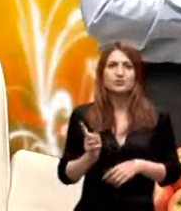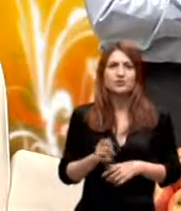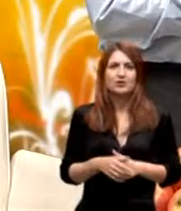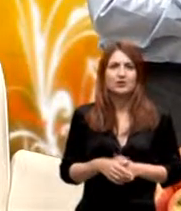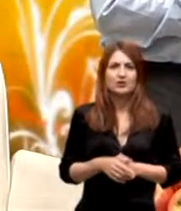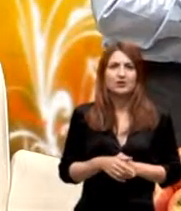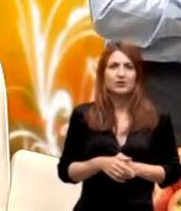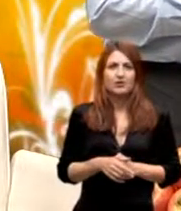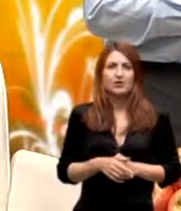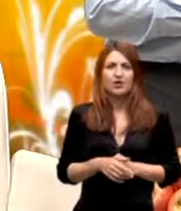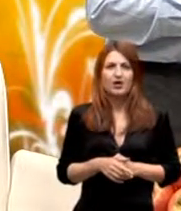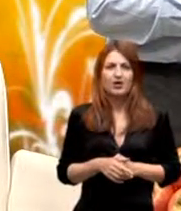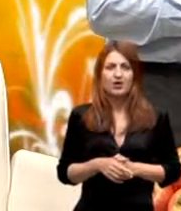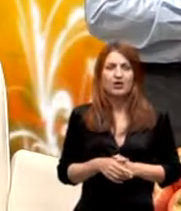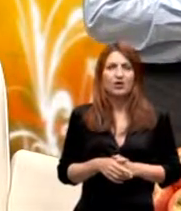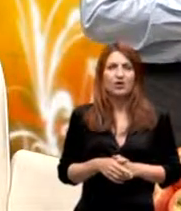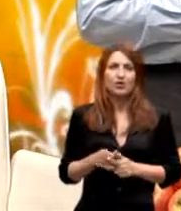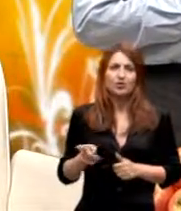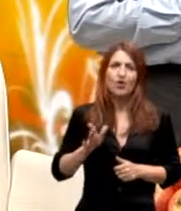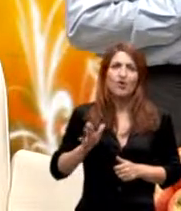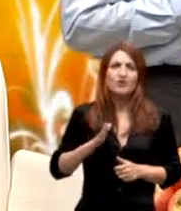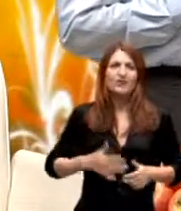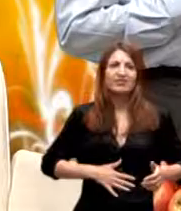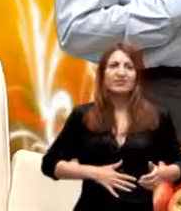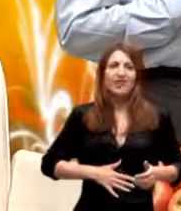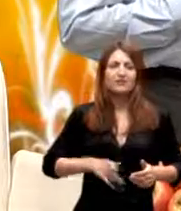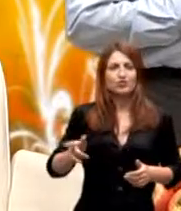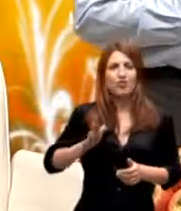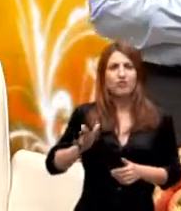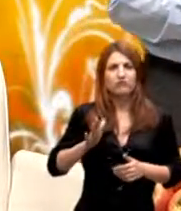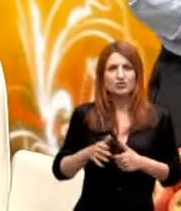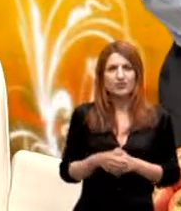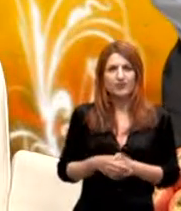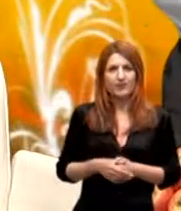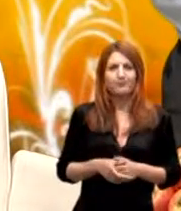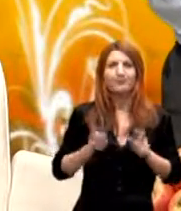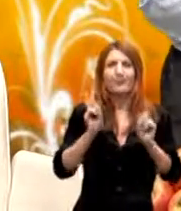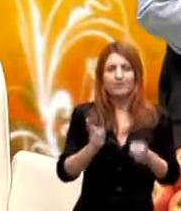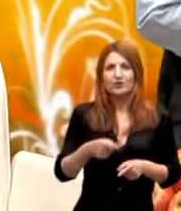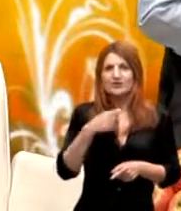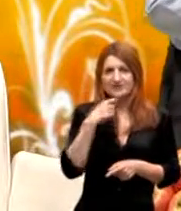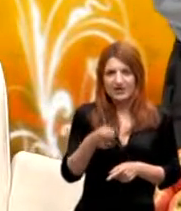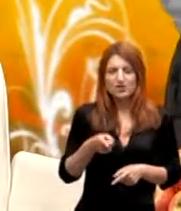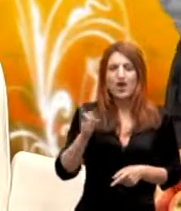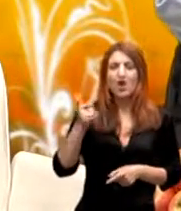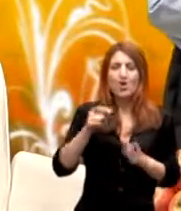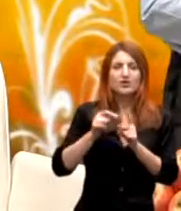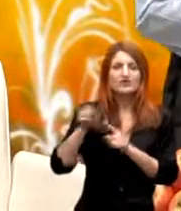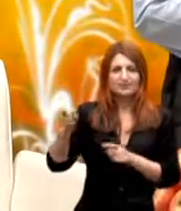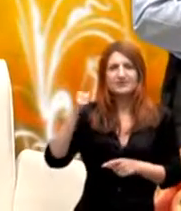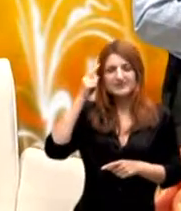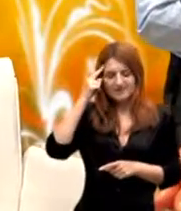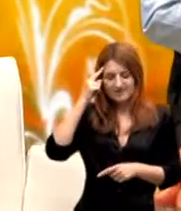tip. Da, on ima to. To je opasno u trbuhu. To treba sada reći našim gledateljima. Josip to zna već iz